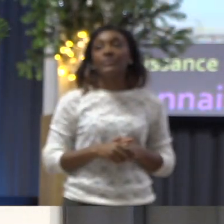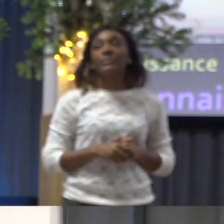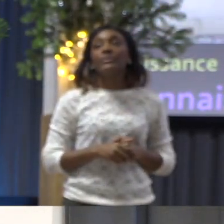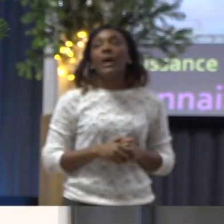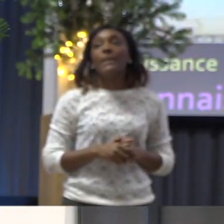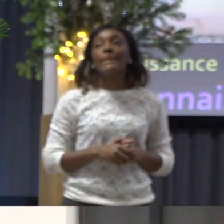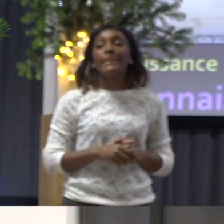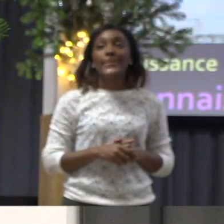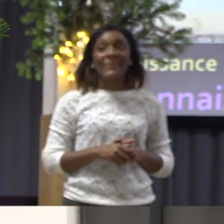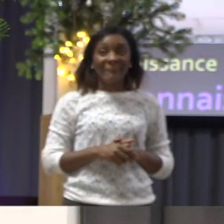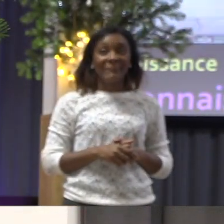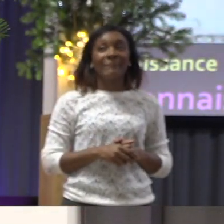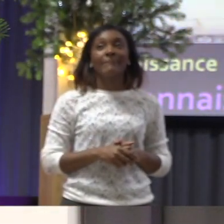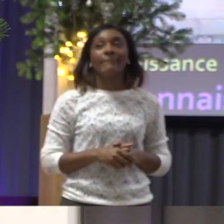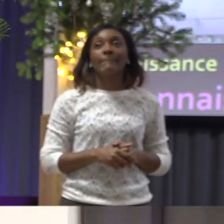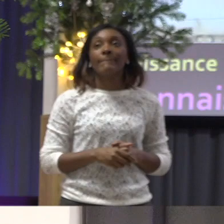Daniel chapitre